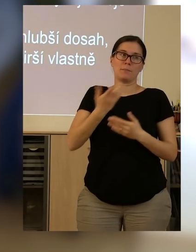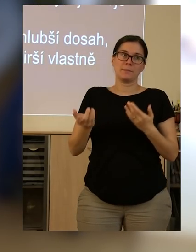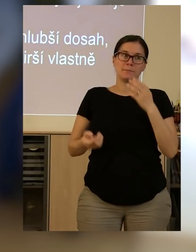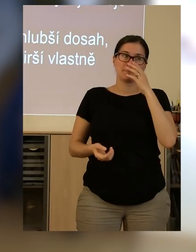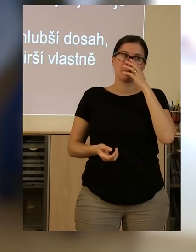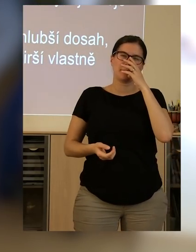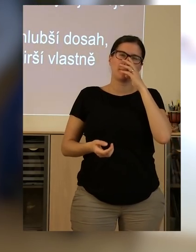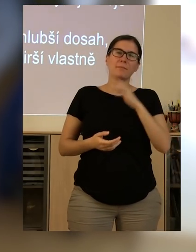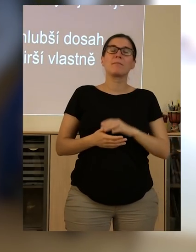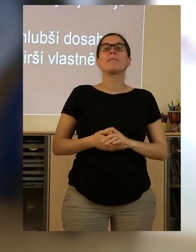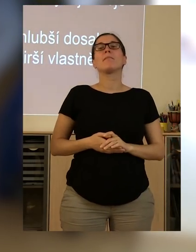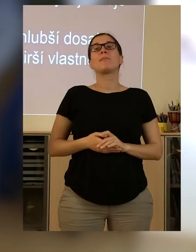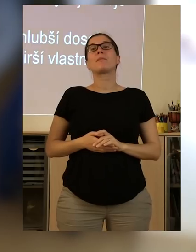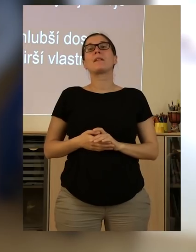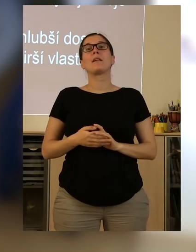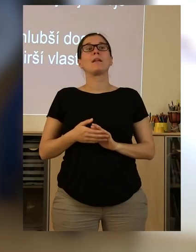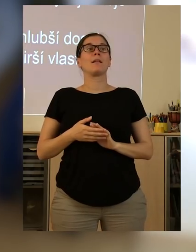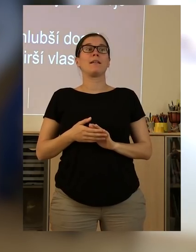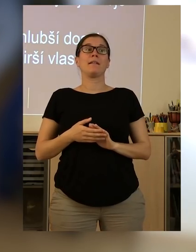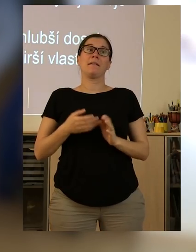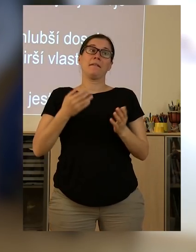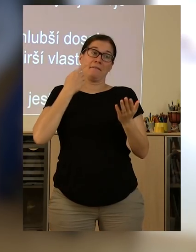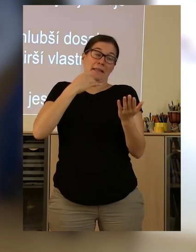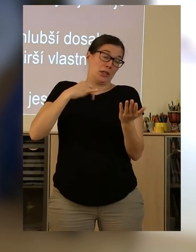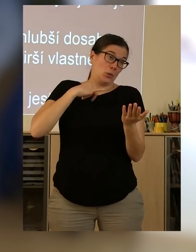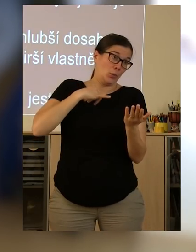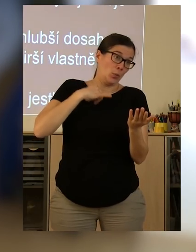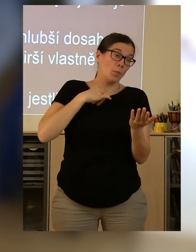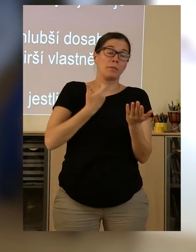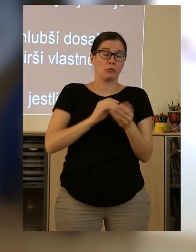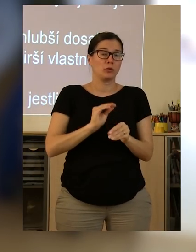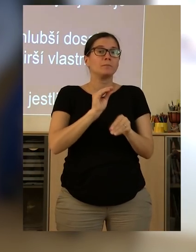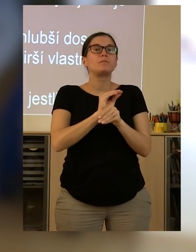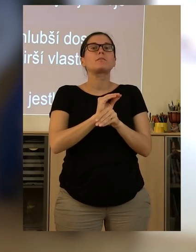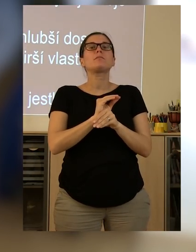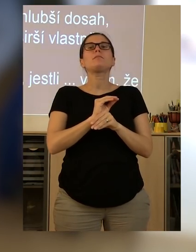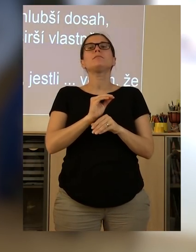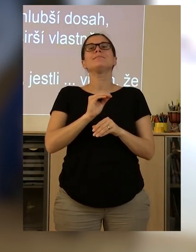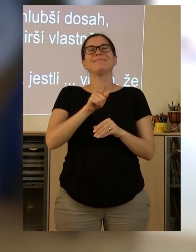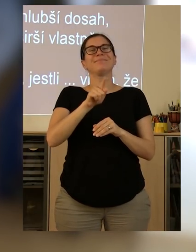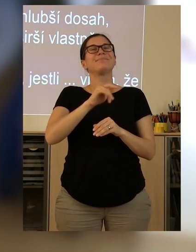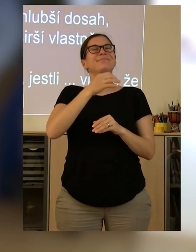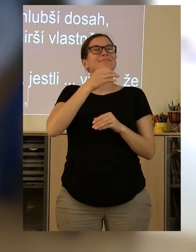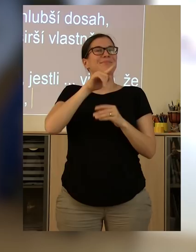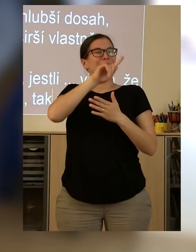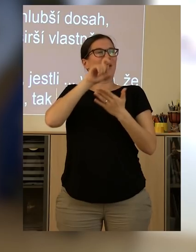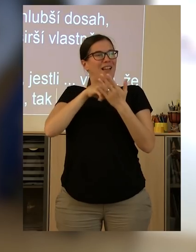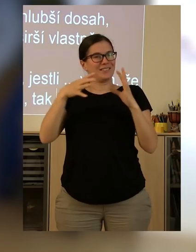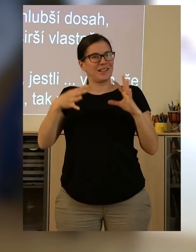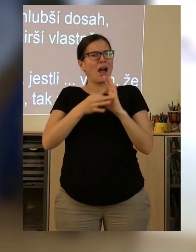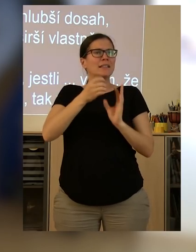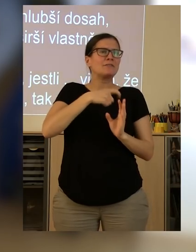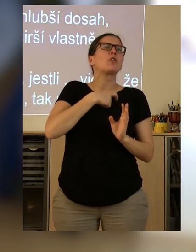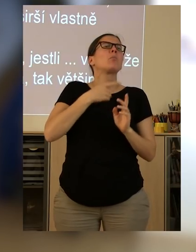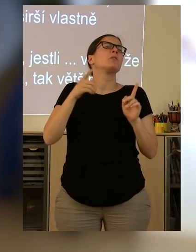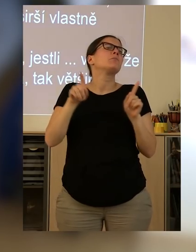A můžu vám říct, jestli vidím, že vás to asi zajímá, že většinou tyhle ty otázky se týkají samozřejmě morálky, i